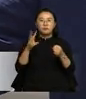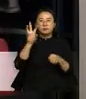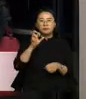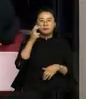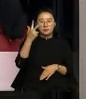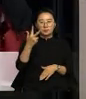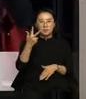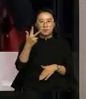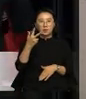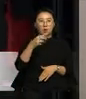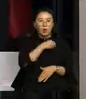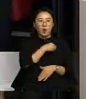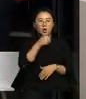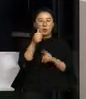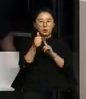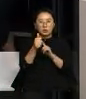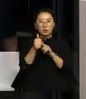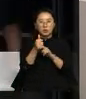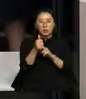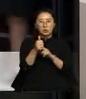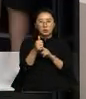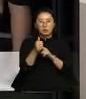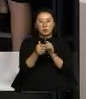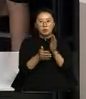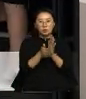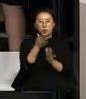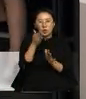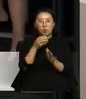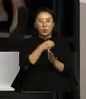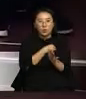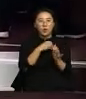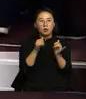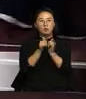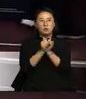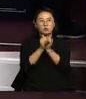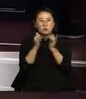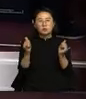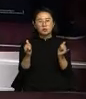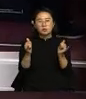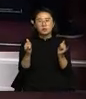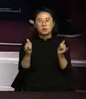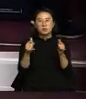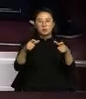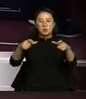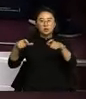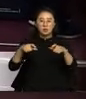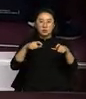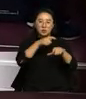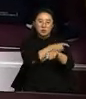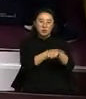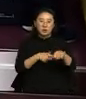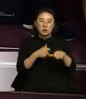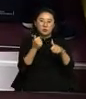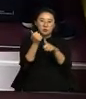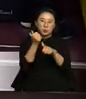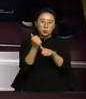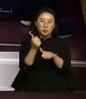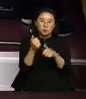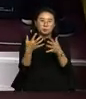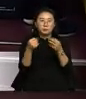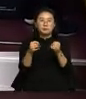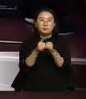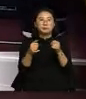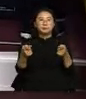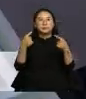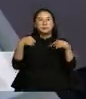종목 회장님들과 또 도우회원 여러분들과 그리고 또 광주시 체육회 임원 여러분 그리고 부회장을 비롯해서 많은